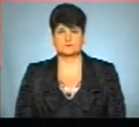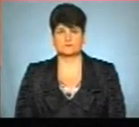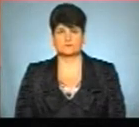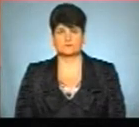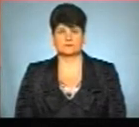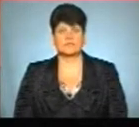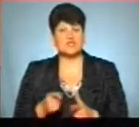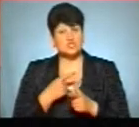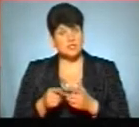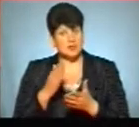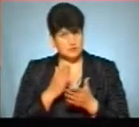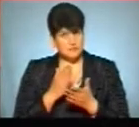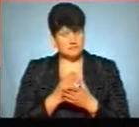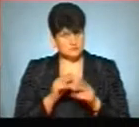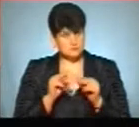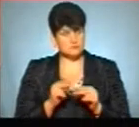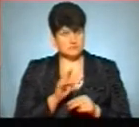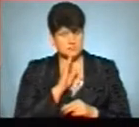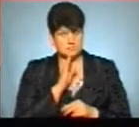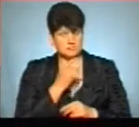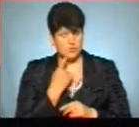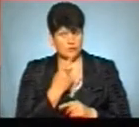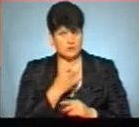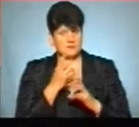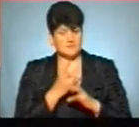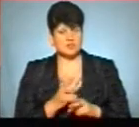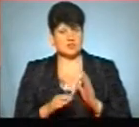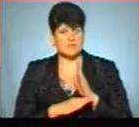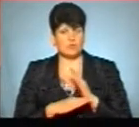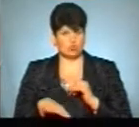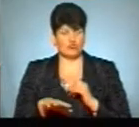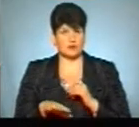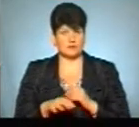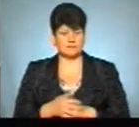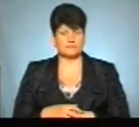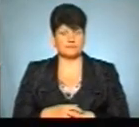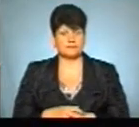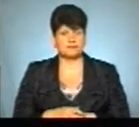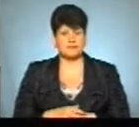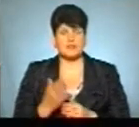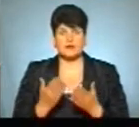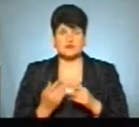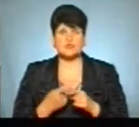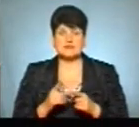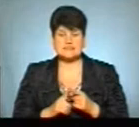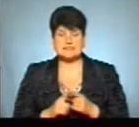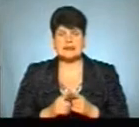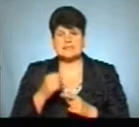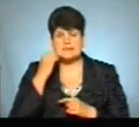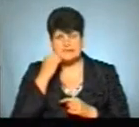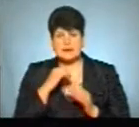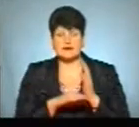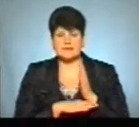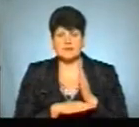Чи має рацію жінка з приводу небезпечності дерев у дворі? Ну, якщо це знову ж дерева старі на вигляд